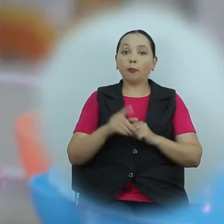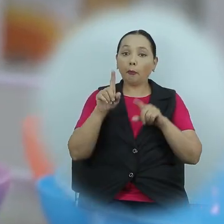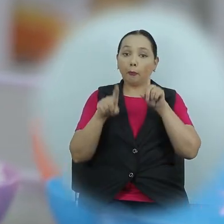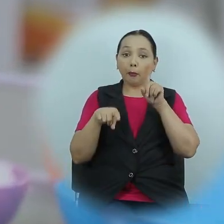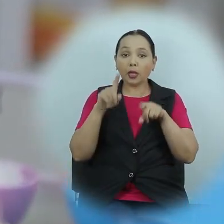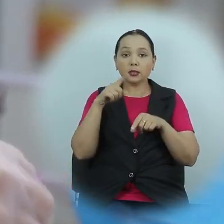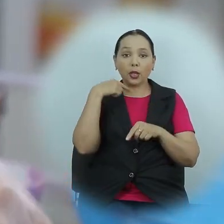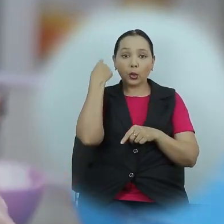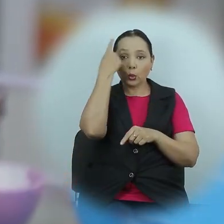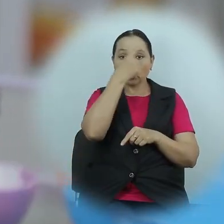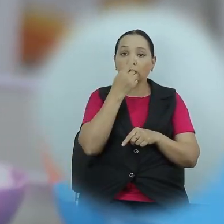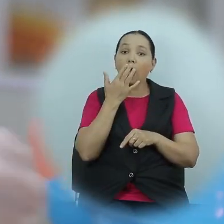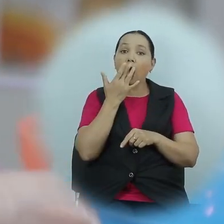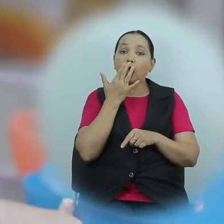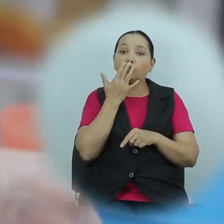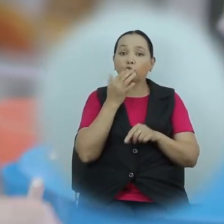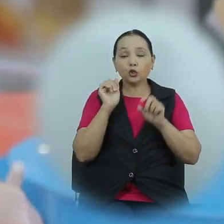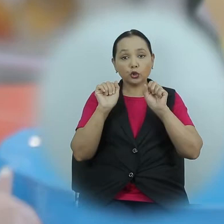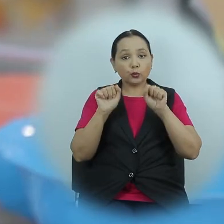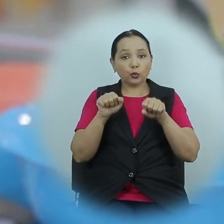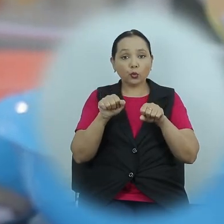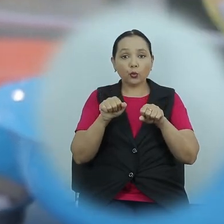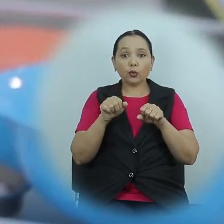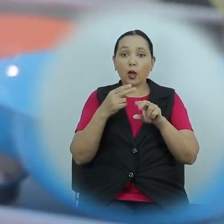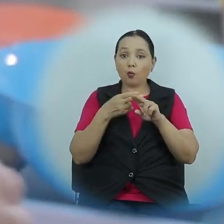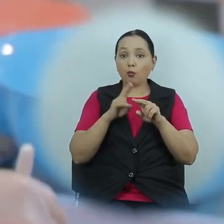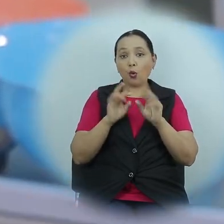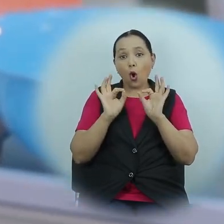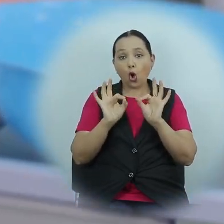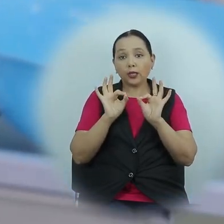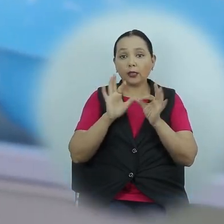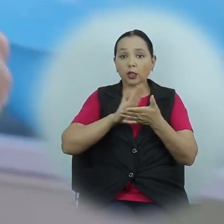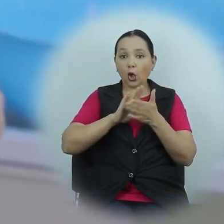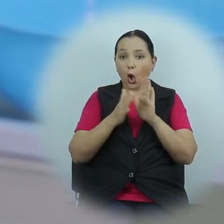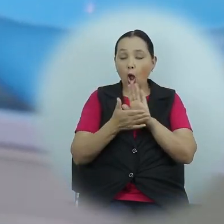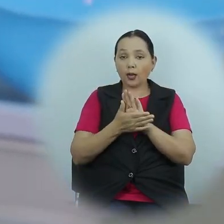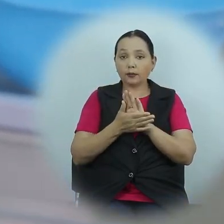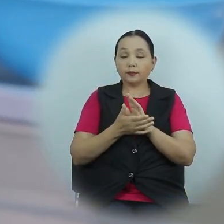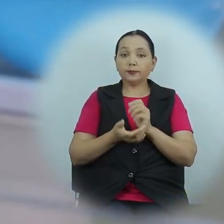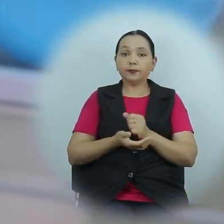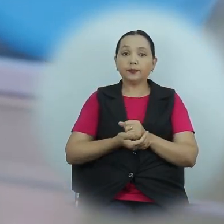Ba'zida yuzni achishtirishi mumkin. Bu odatiy hol.